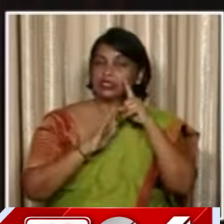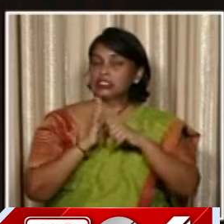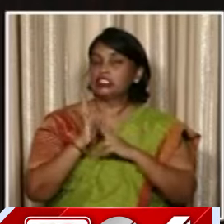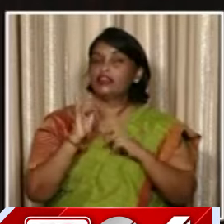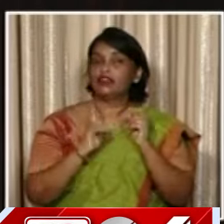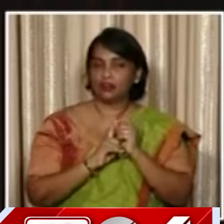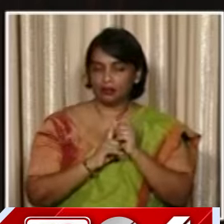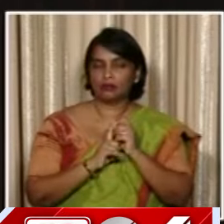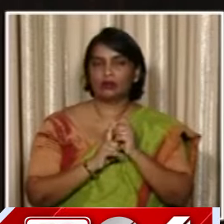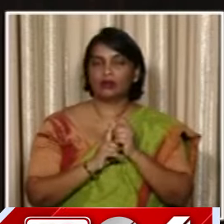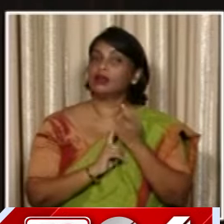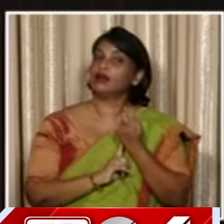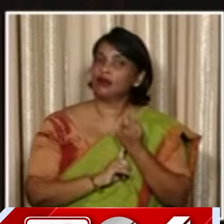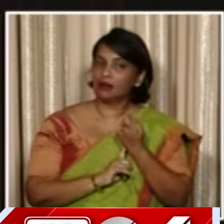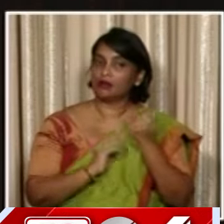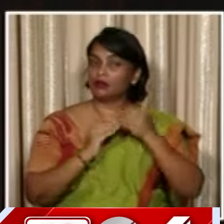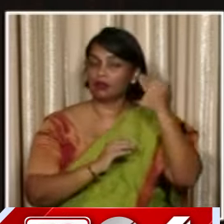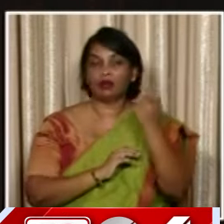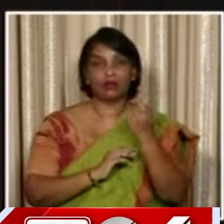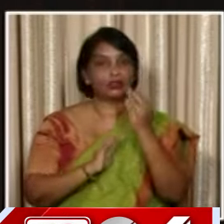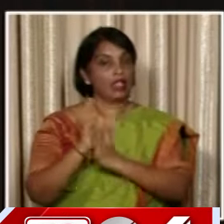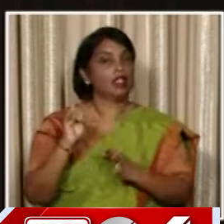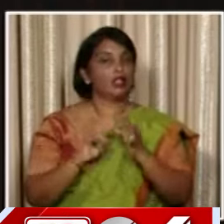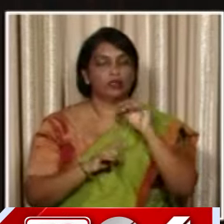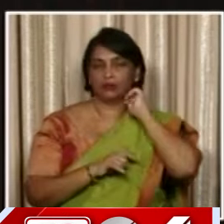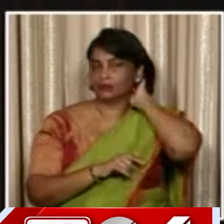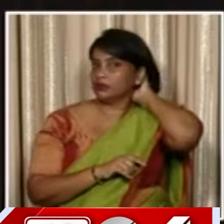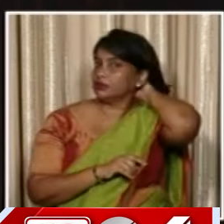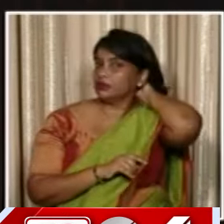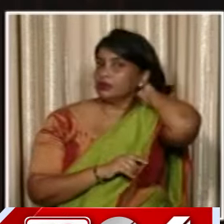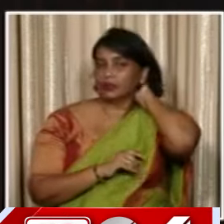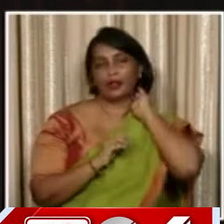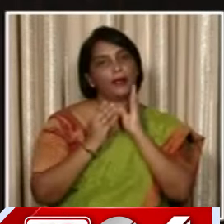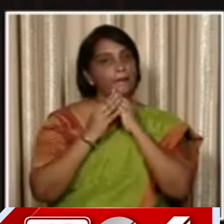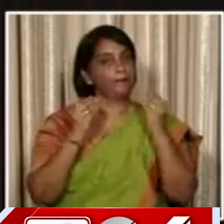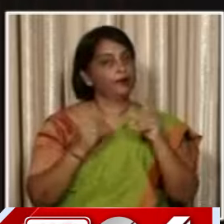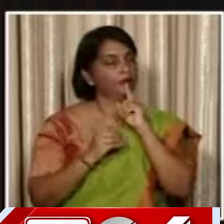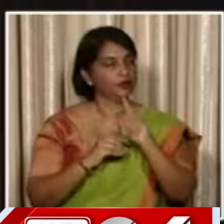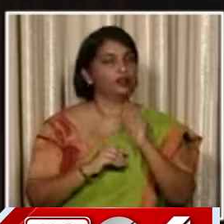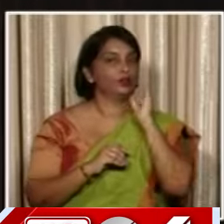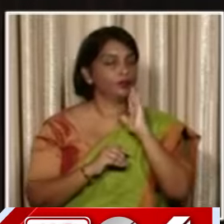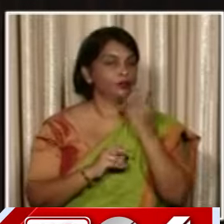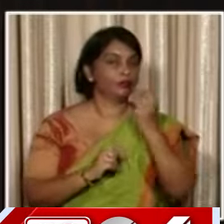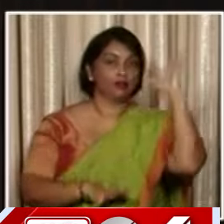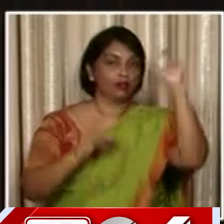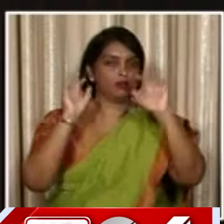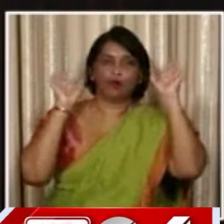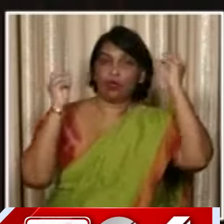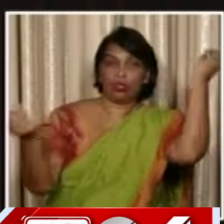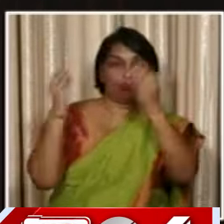පෙරමුණේ ආර්ථික අනාගත ආර්ථික ඇමතිතුමා ප්‍රවෘත්ති සාකච්ඡා තියලා කියන විදේශ ප්‍රේෂණ එවන්න එපා